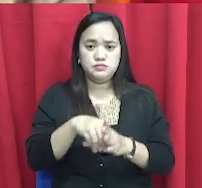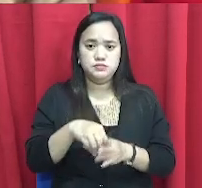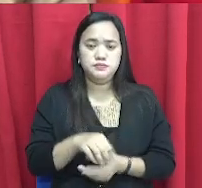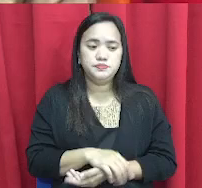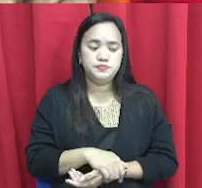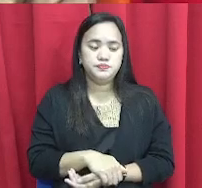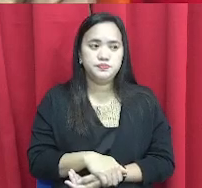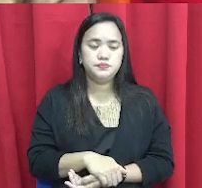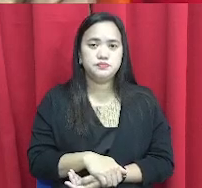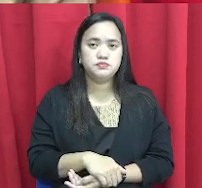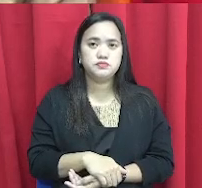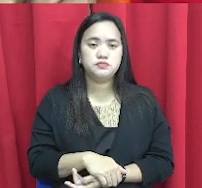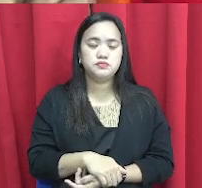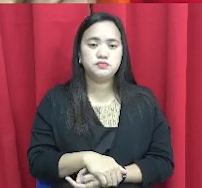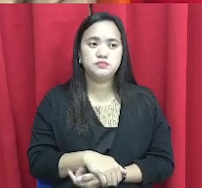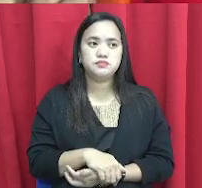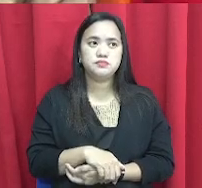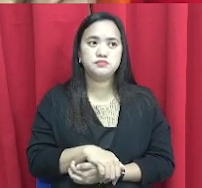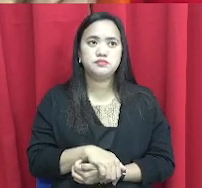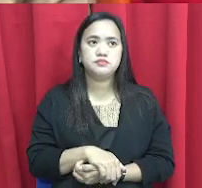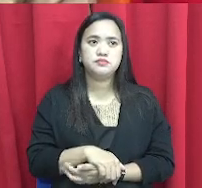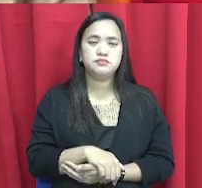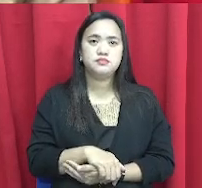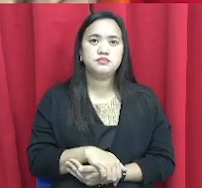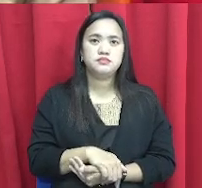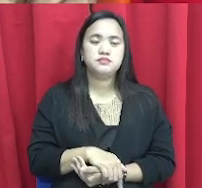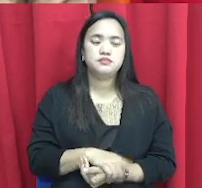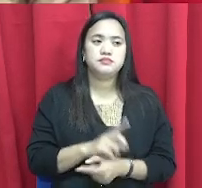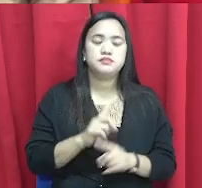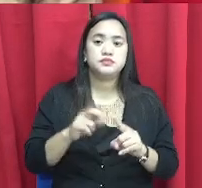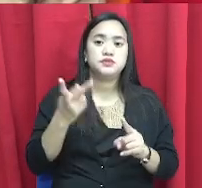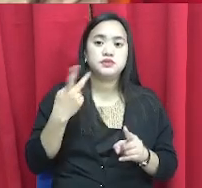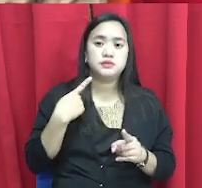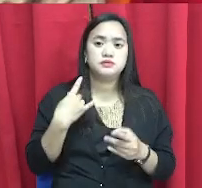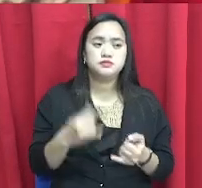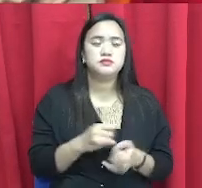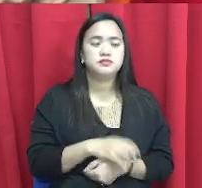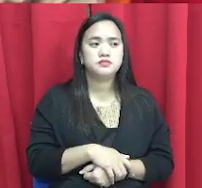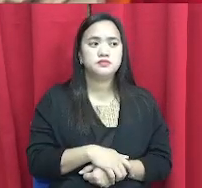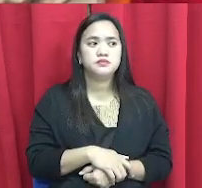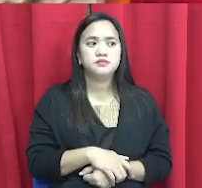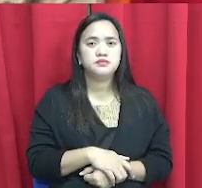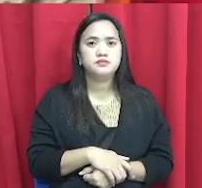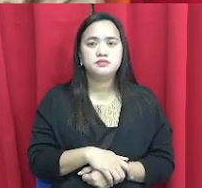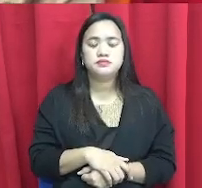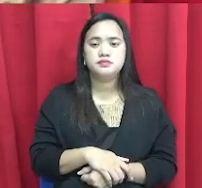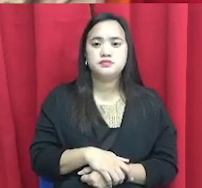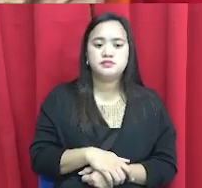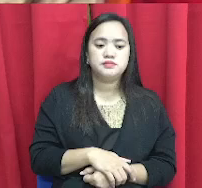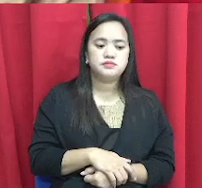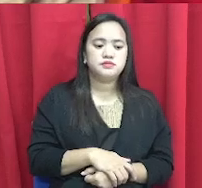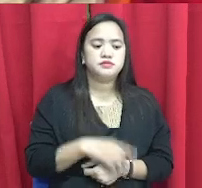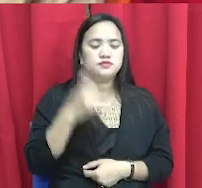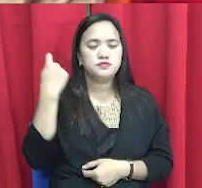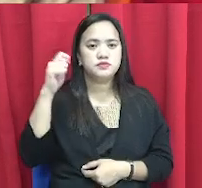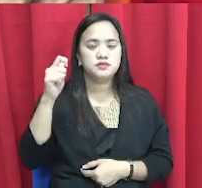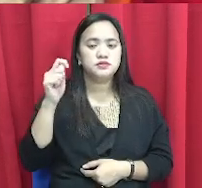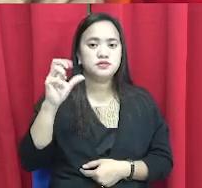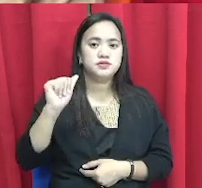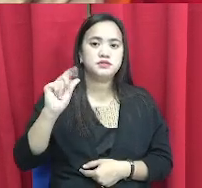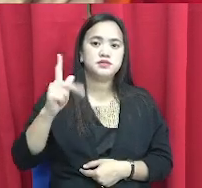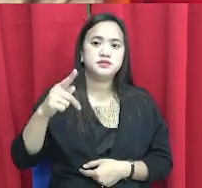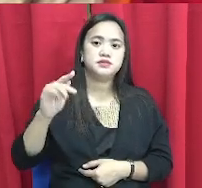Tayo ' ba pa di huwag kang sumama kami lang ' ba o hindi na lang natin ituloy for the sake of